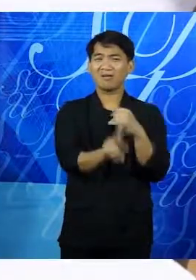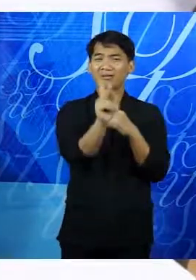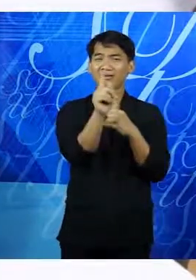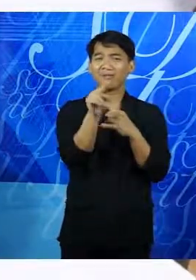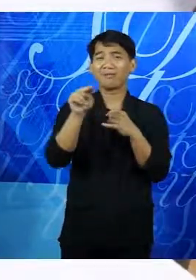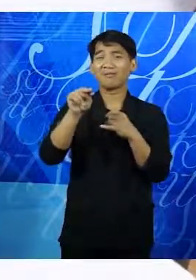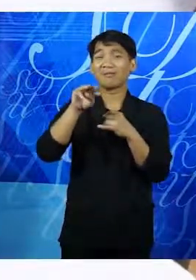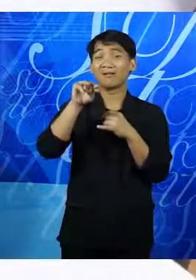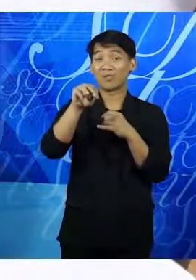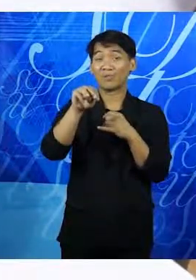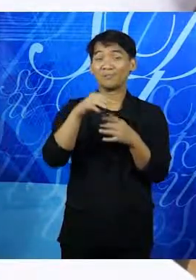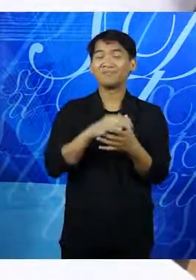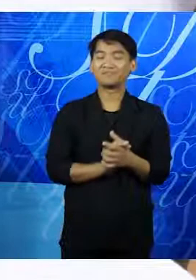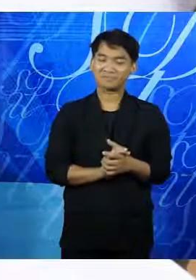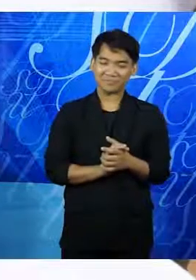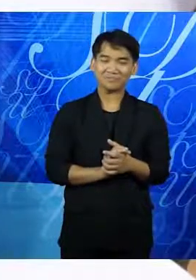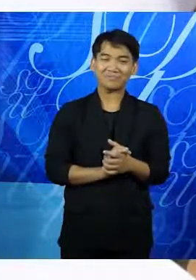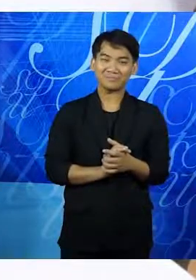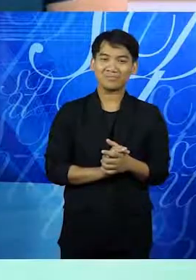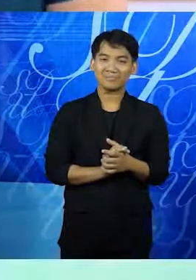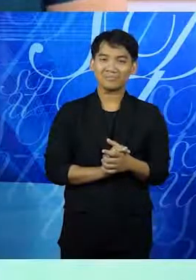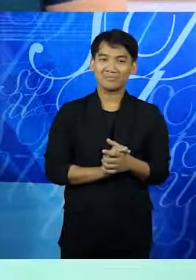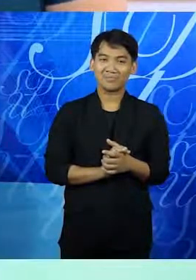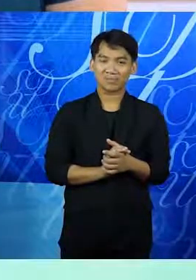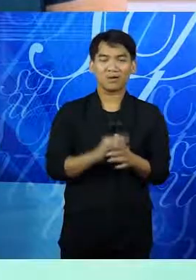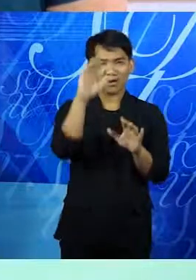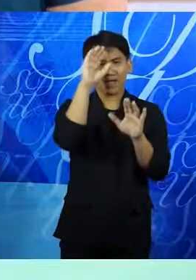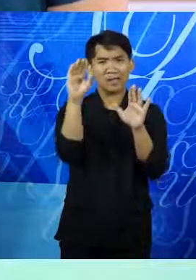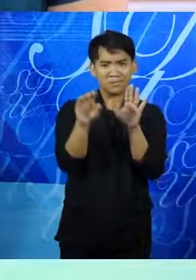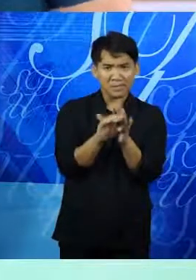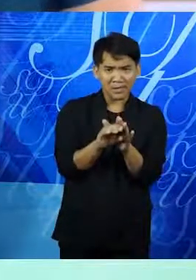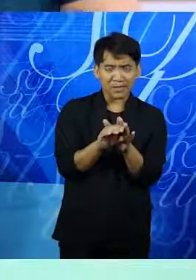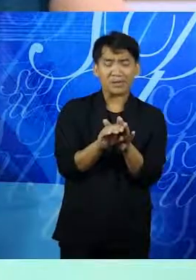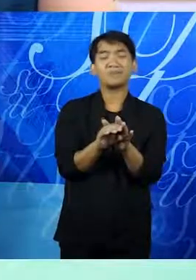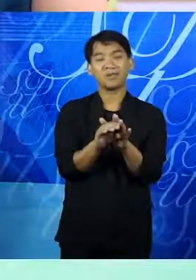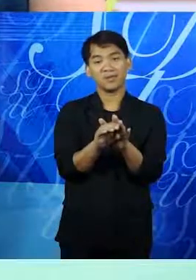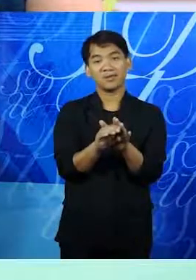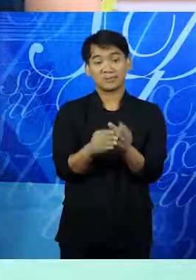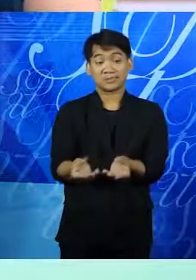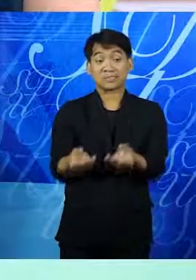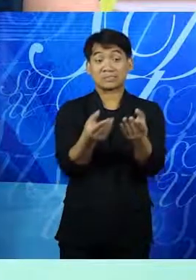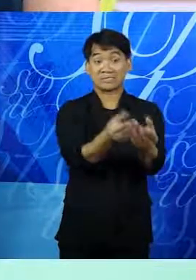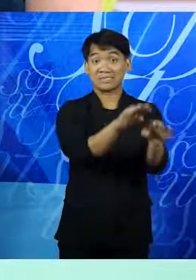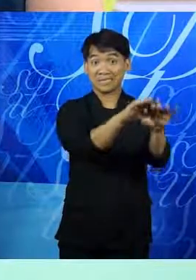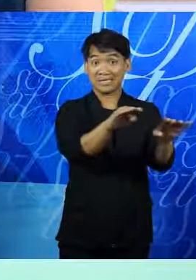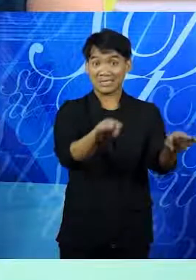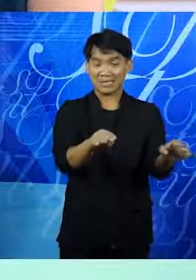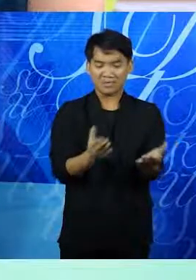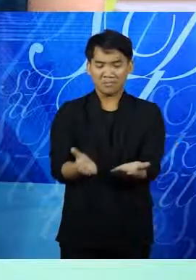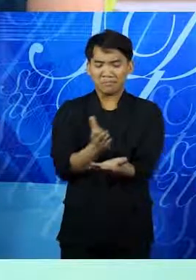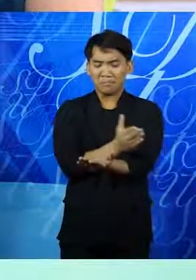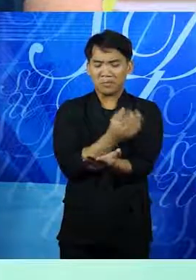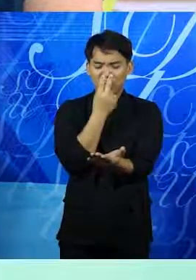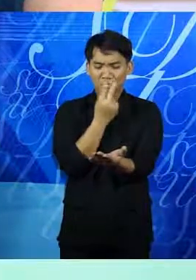าหนูอยากได้ขนมนะคะเมื่อเราแลกเปลี่ยนภาพนะคะโดยที่ว่าเราเนี่ยเริ่มสร้างประโยคนะคะ